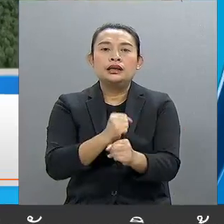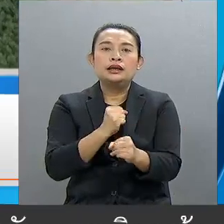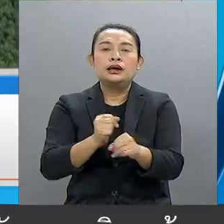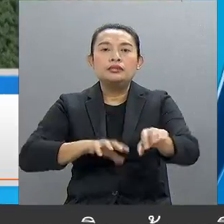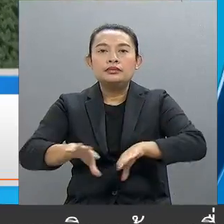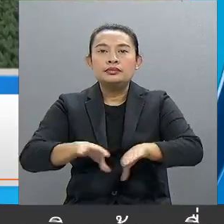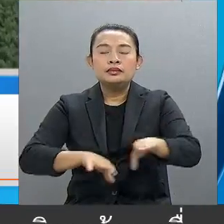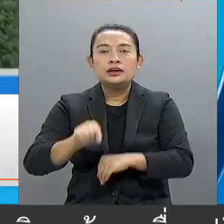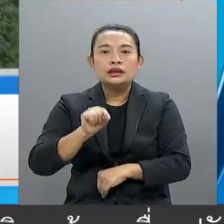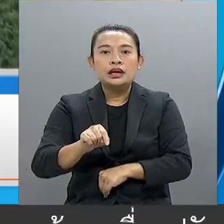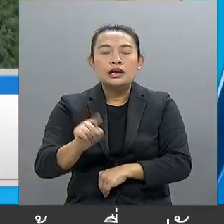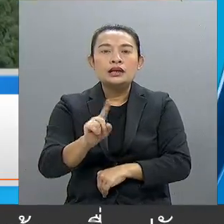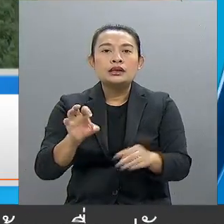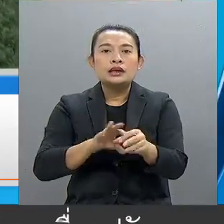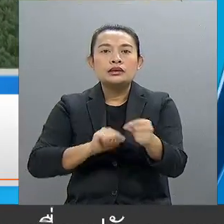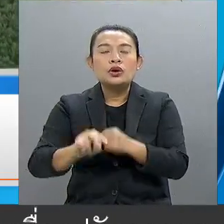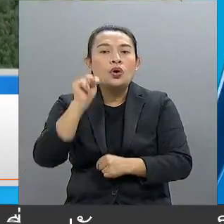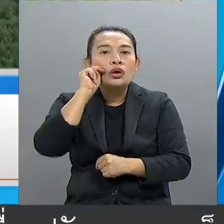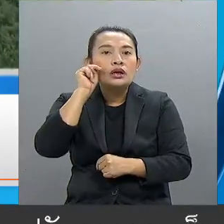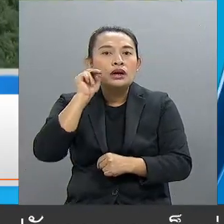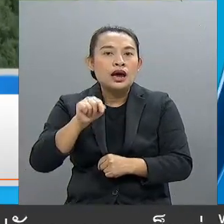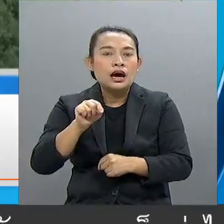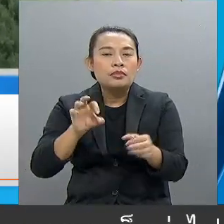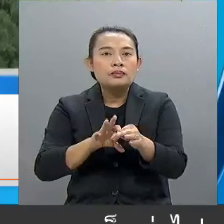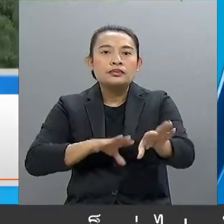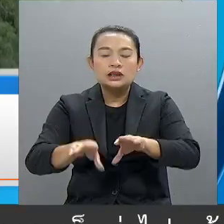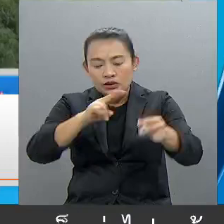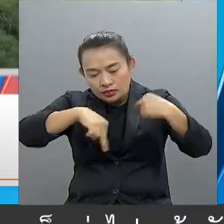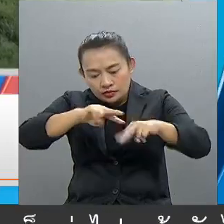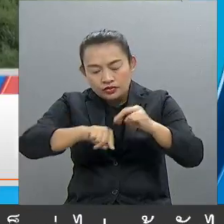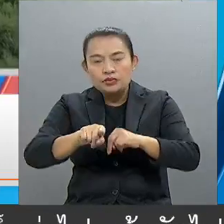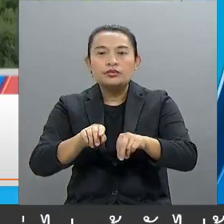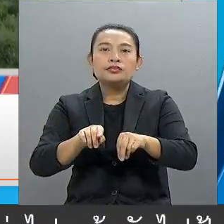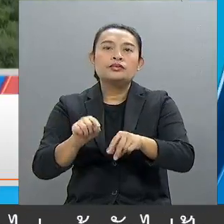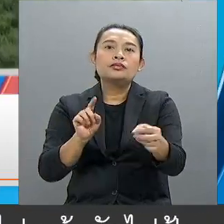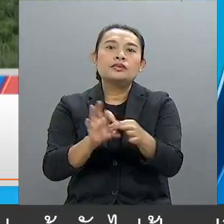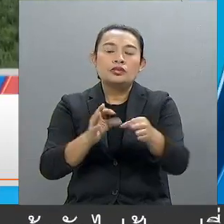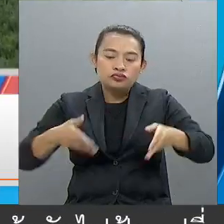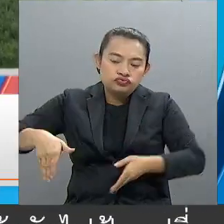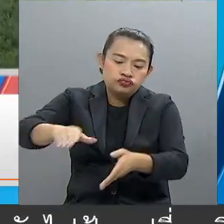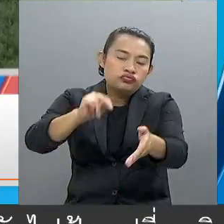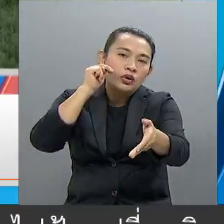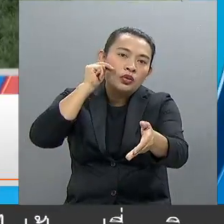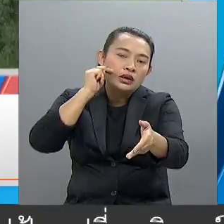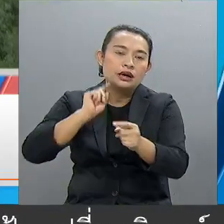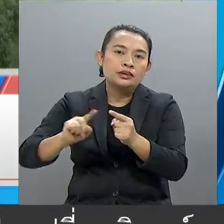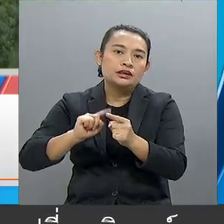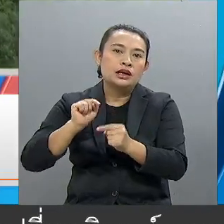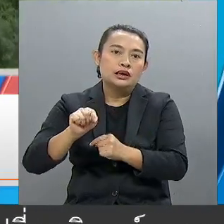น้ำนะก็คือเข้าไปจัดการนะเตรียมการเรื่องของคลองส่งน้ำจะเป็นส่วนใหญ่นะซึ่งมีความยา